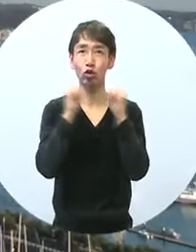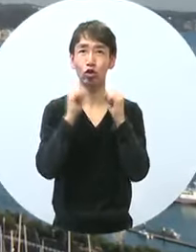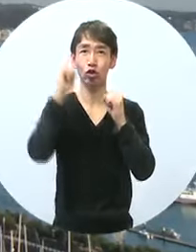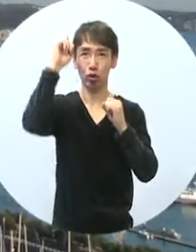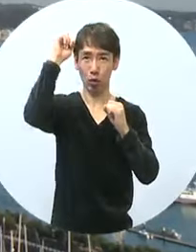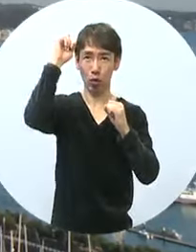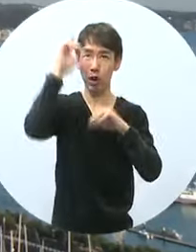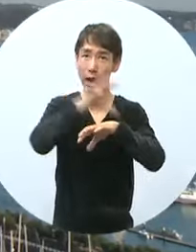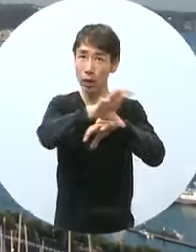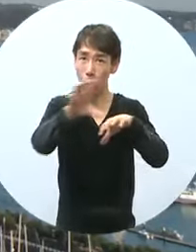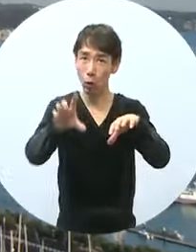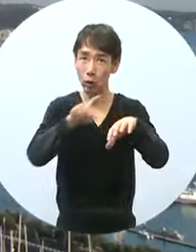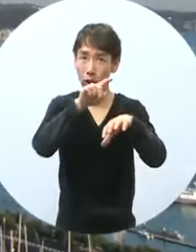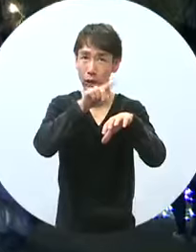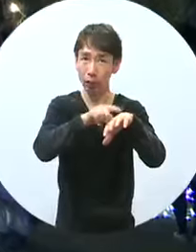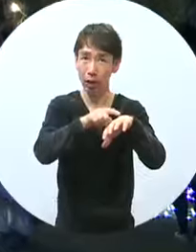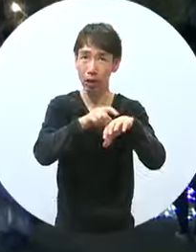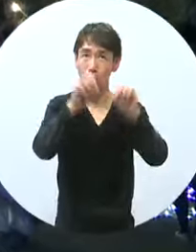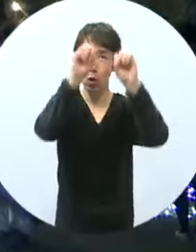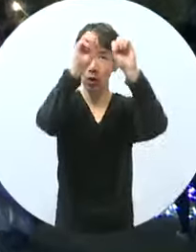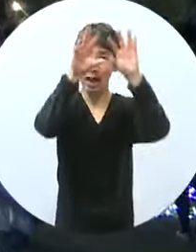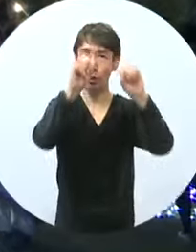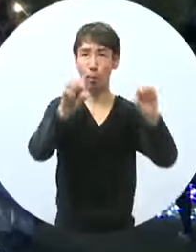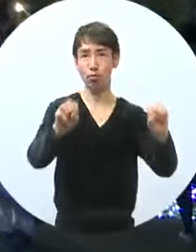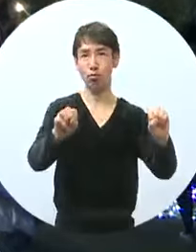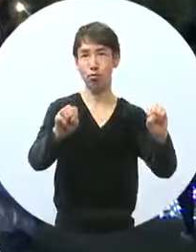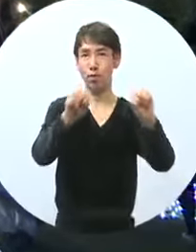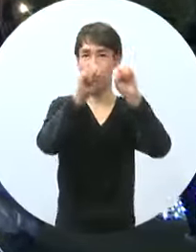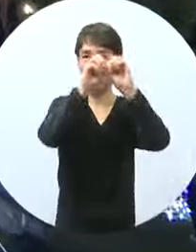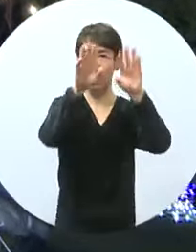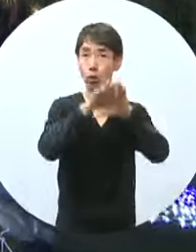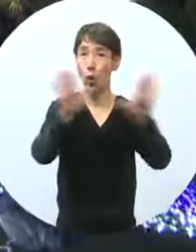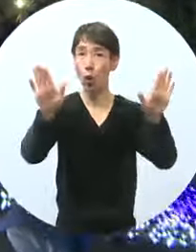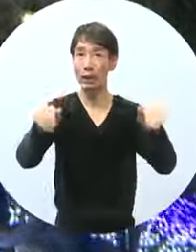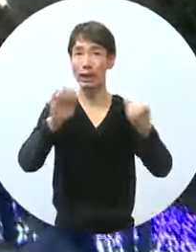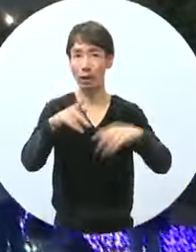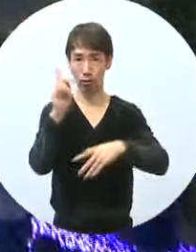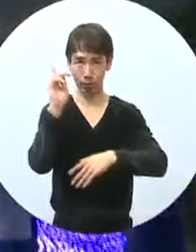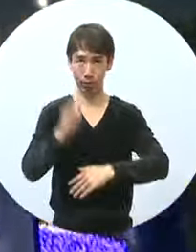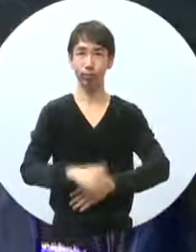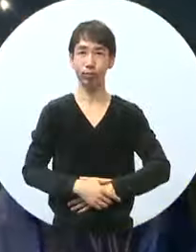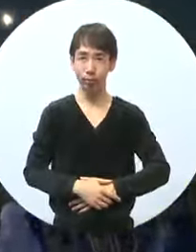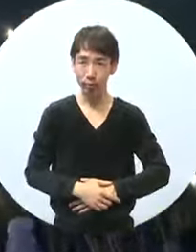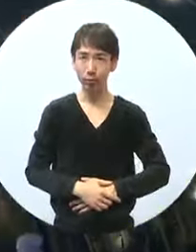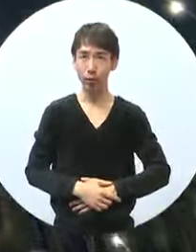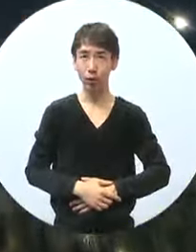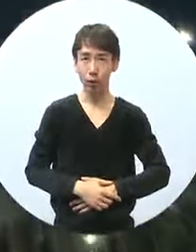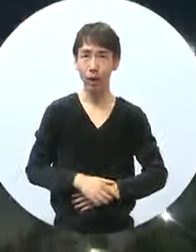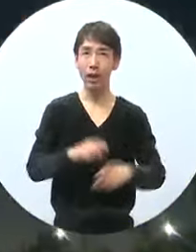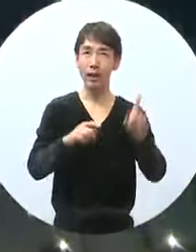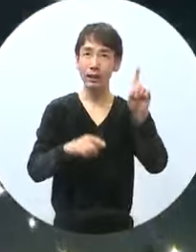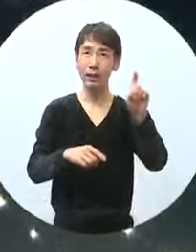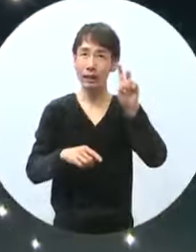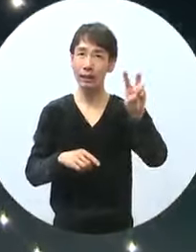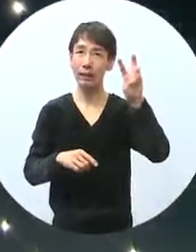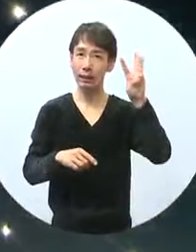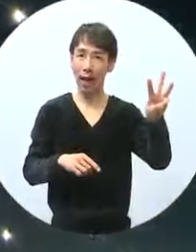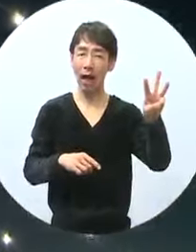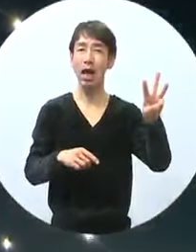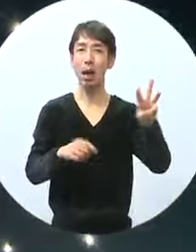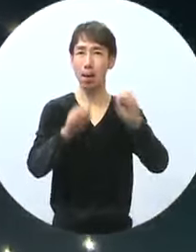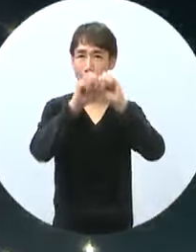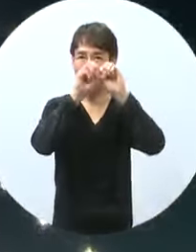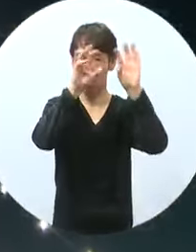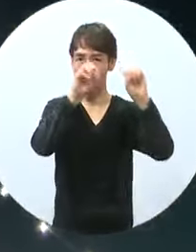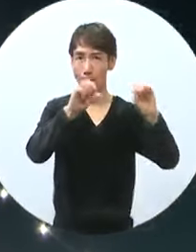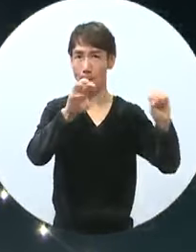のこの江ノ島のライトアップがあるんですけど、こちらの点灯式は僕らのバンドが、カウントダウンを行います。今まさにね、ライトア